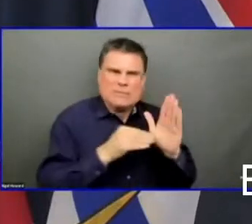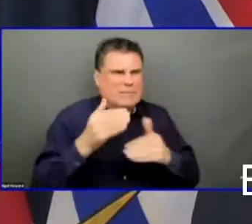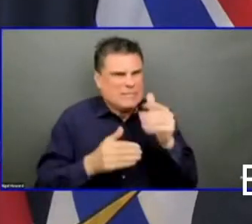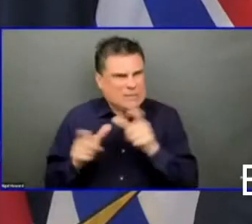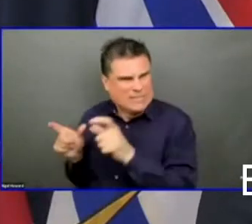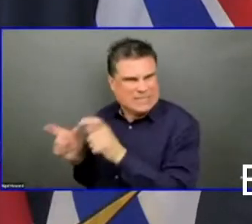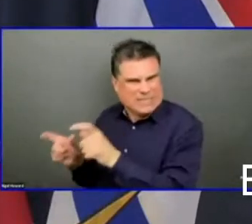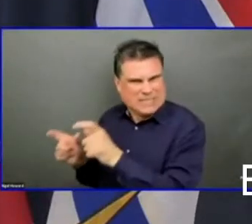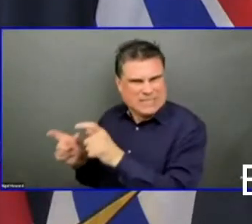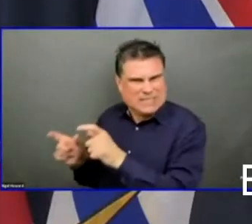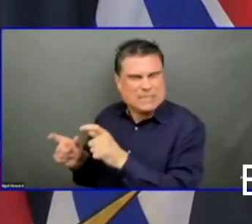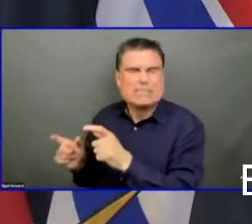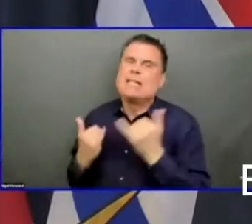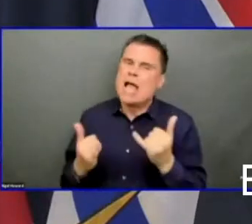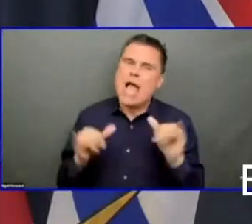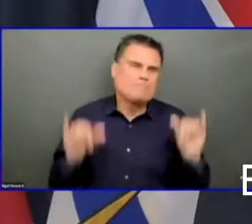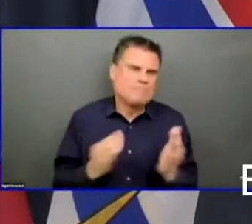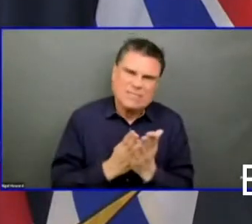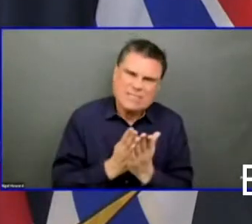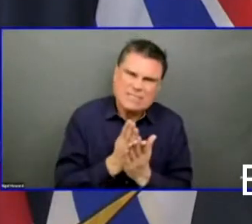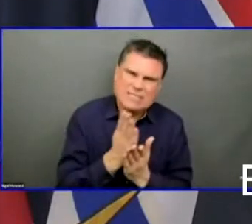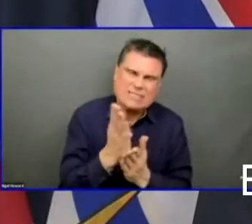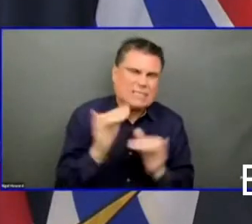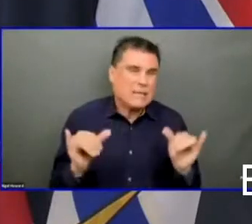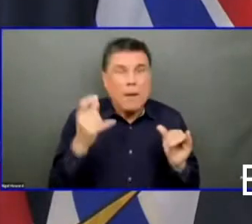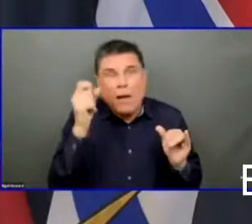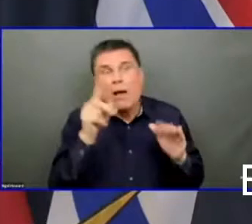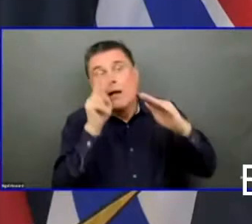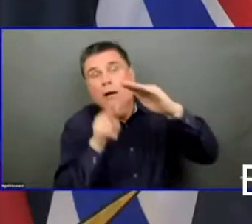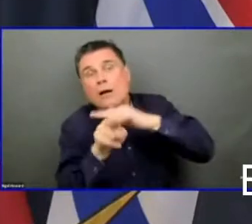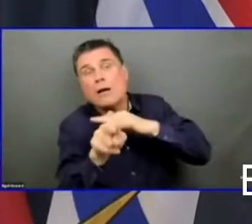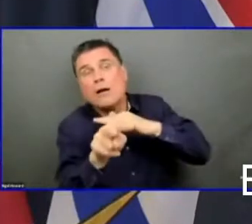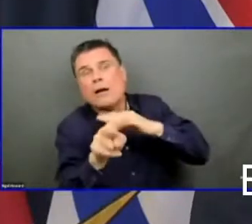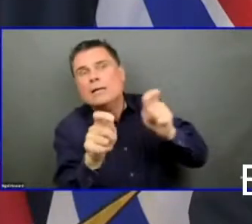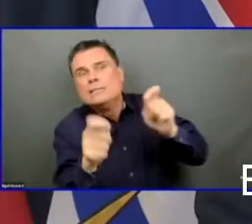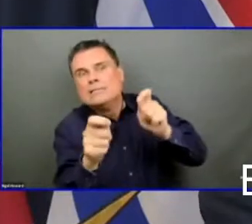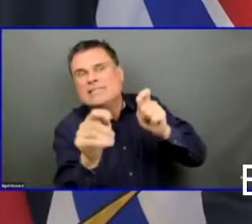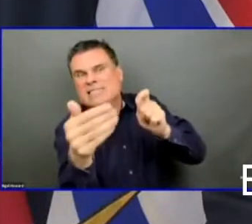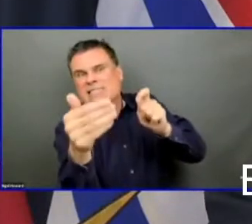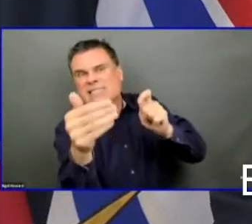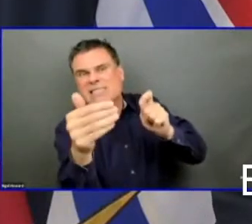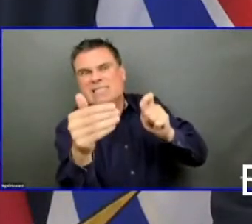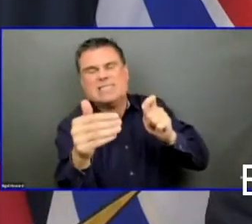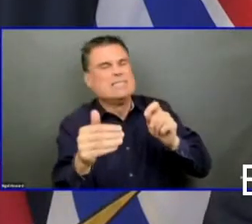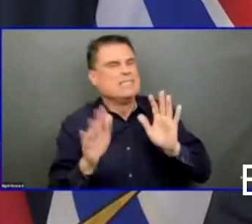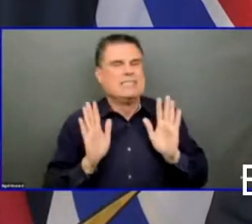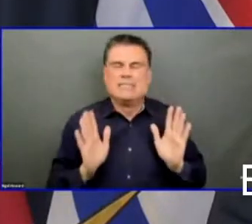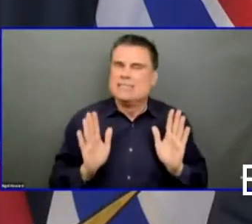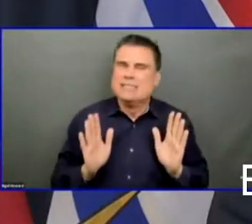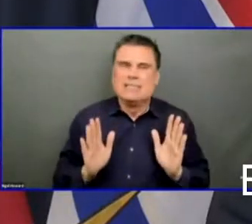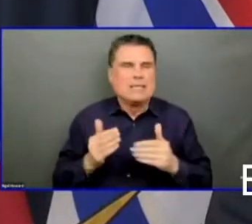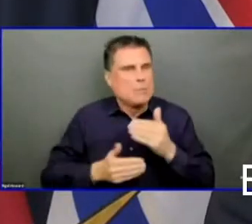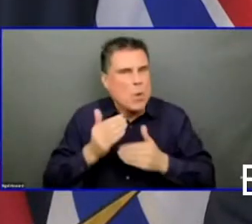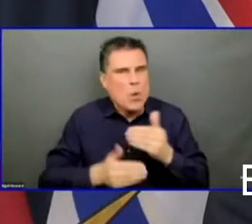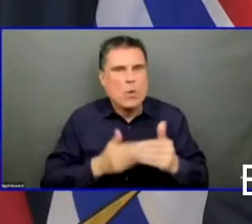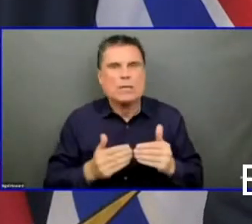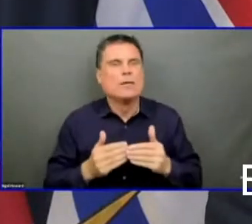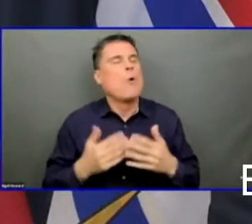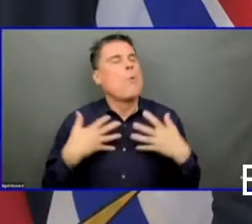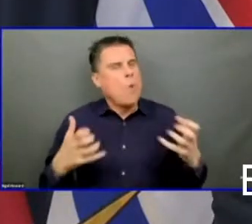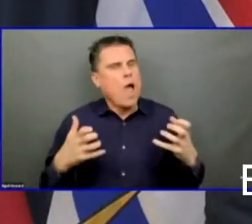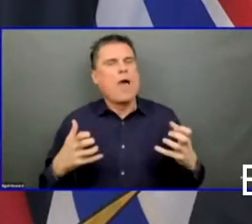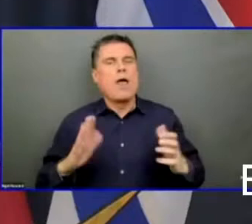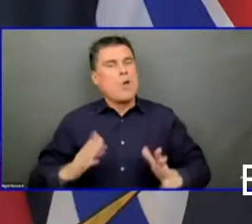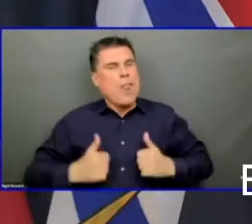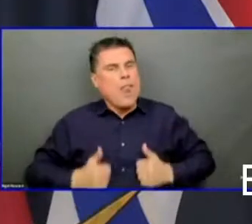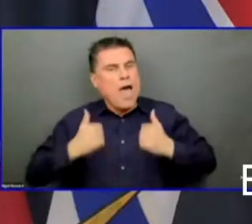有结束，疫苗还没有每个人都打，所以我们继续保持警惕啊，让我们已经1